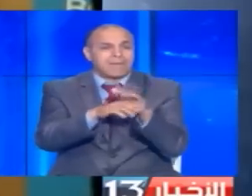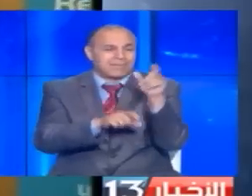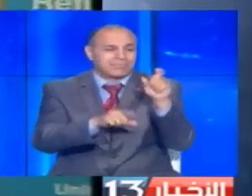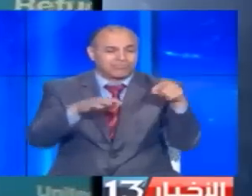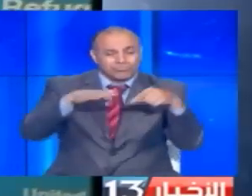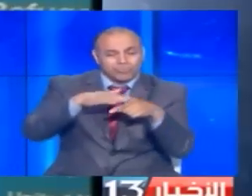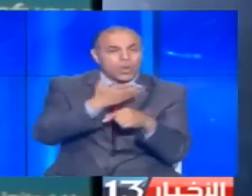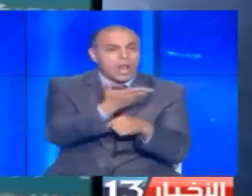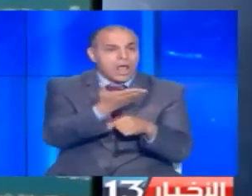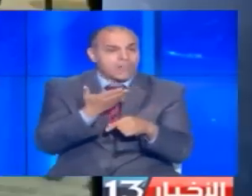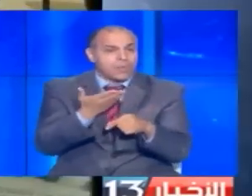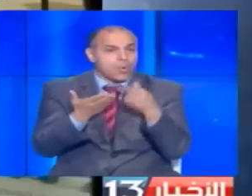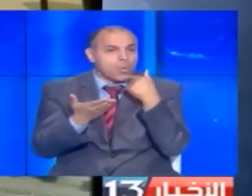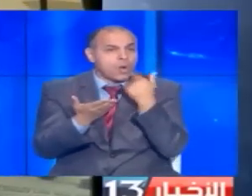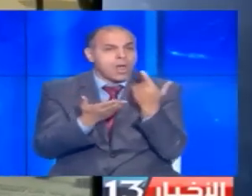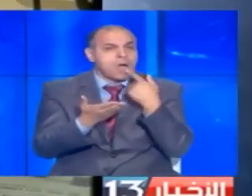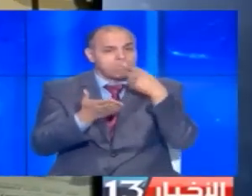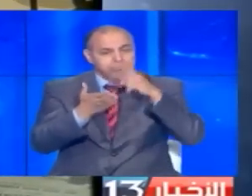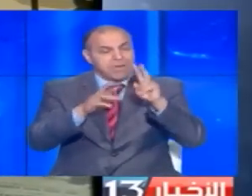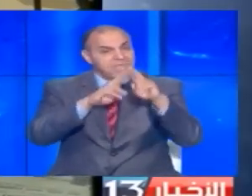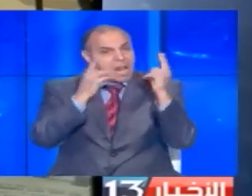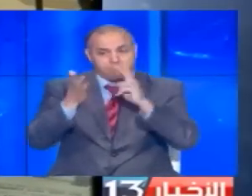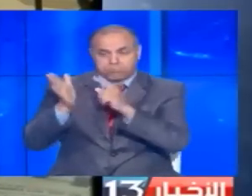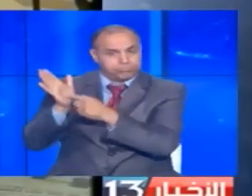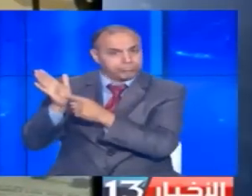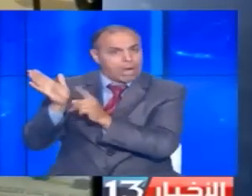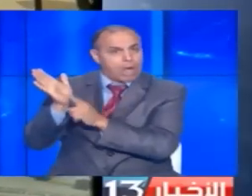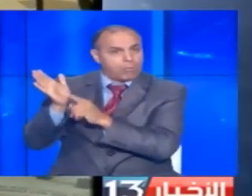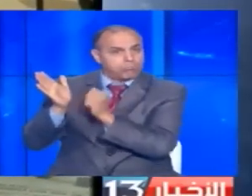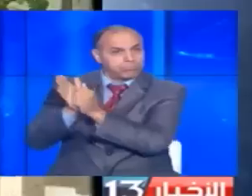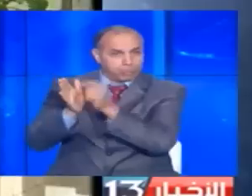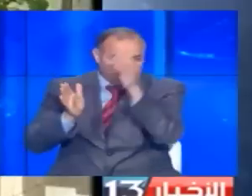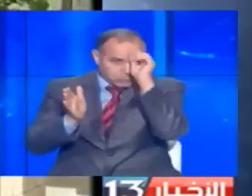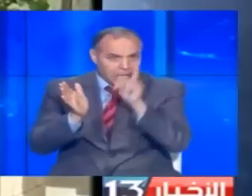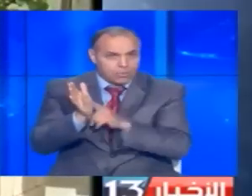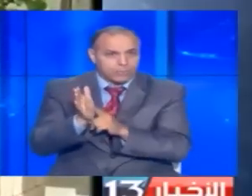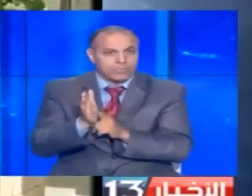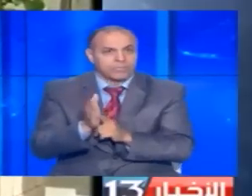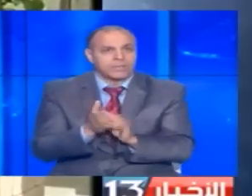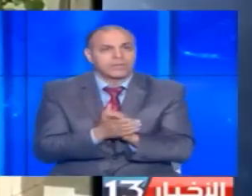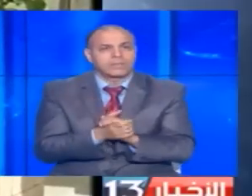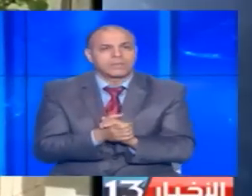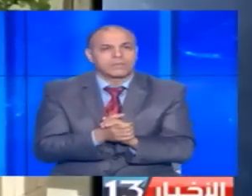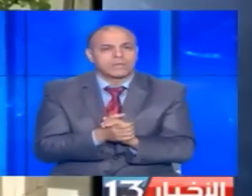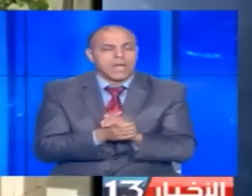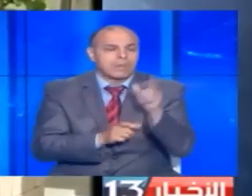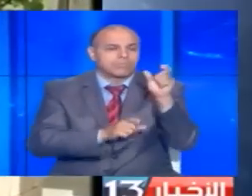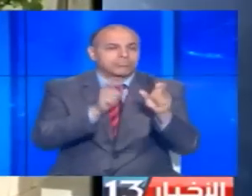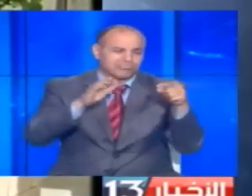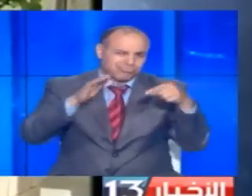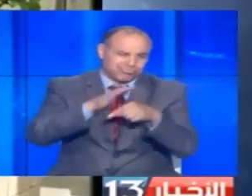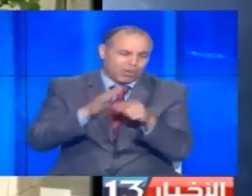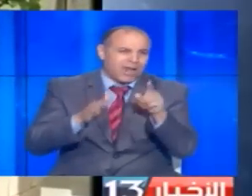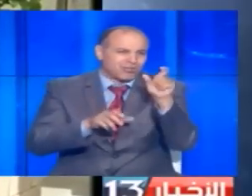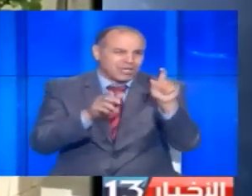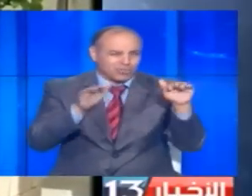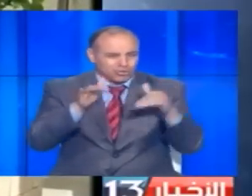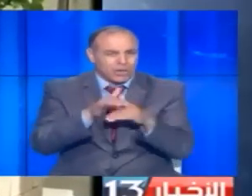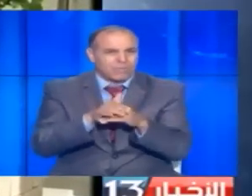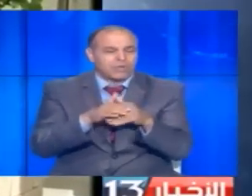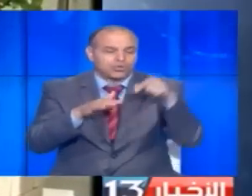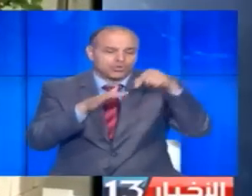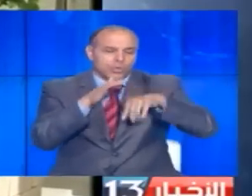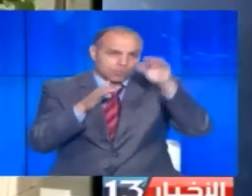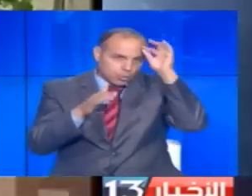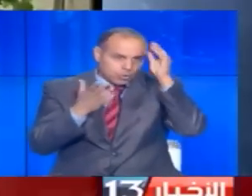اللاجئين من خلال المعاهدات الدولية والتشريعات الوطنية. الوضعية اللاجئين في جنوب